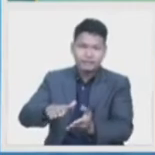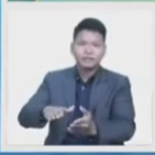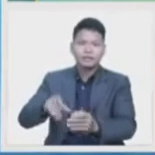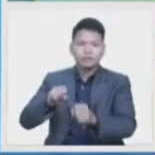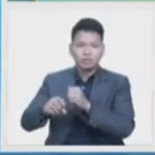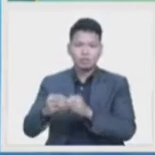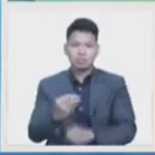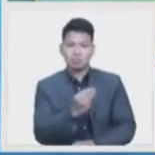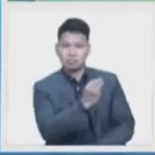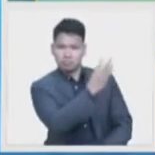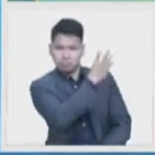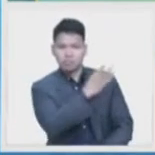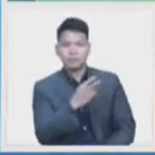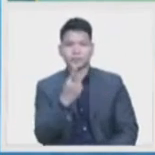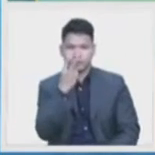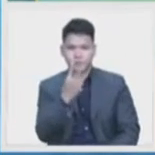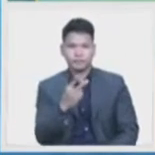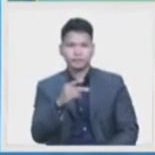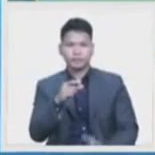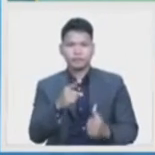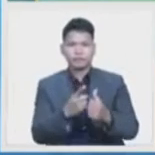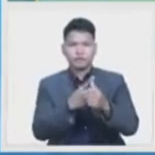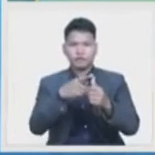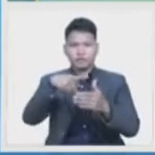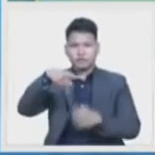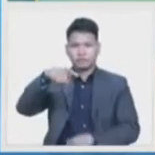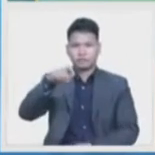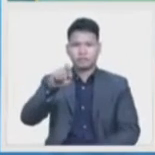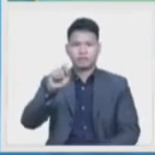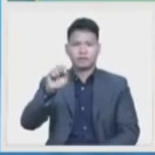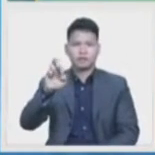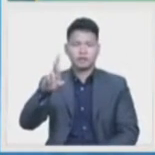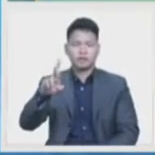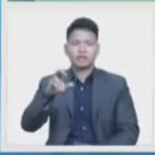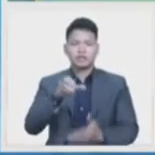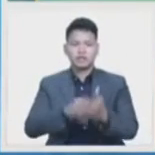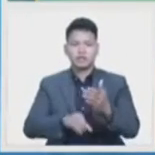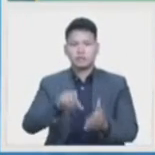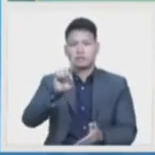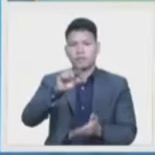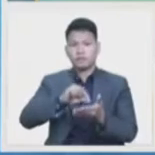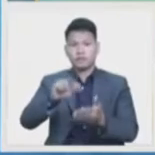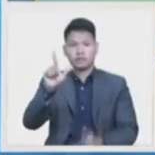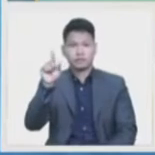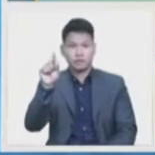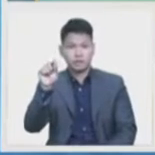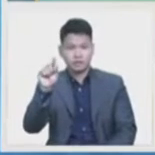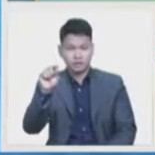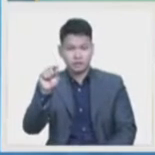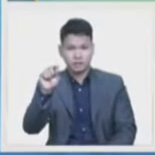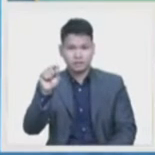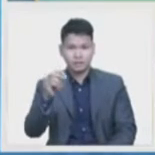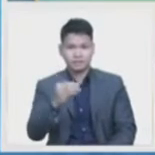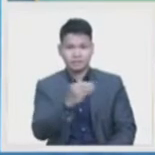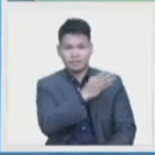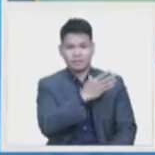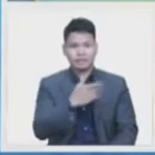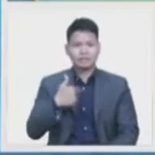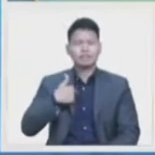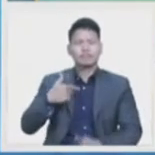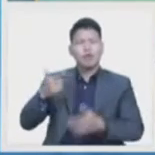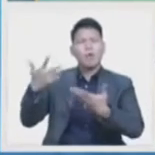siya gitagana ng daan alang niini bisan sa wala pa ang pagkabuhat